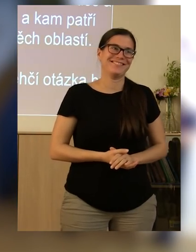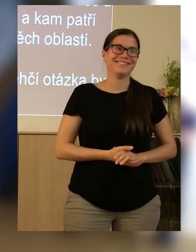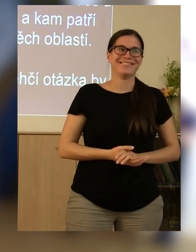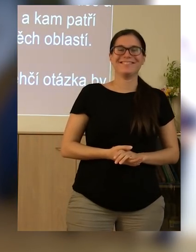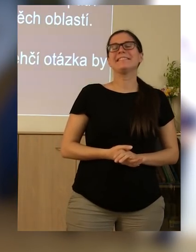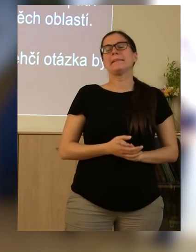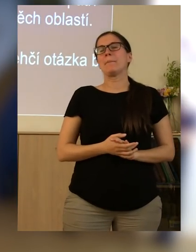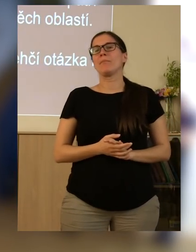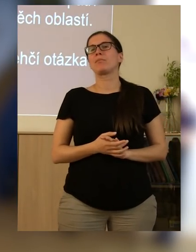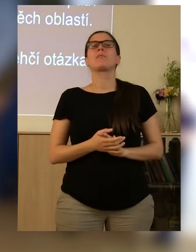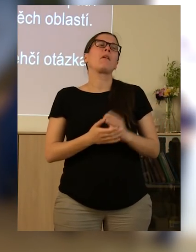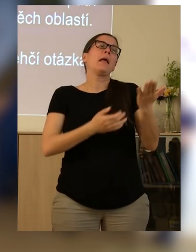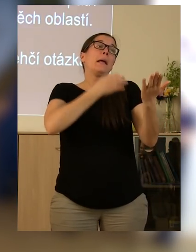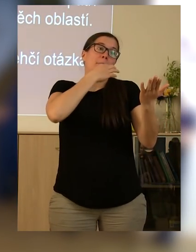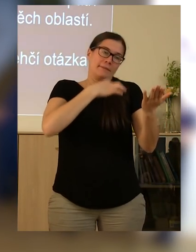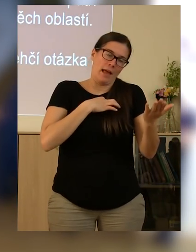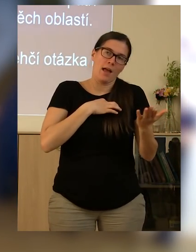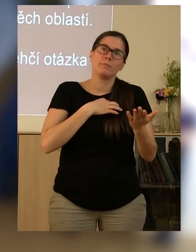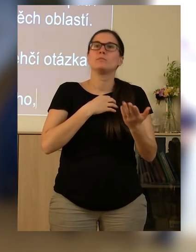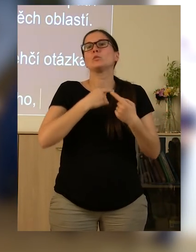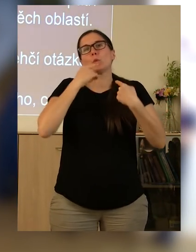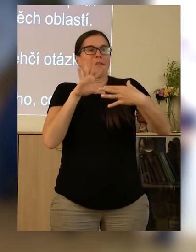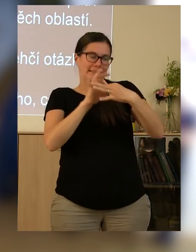Ale pojďme víc z toho, co říkáte.